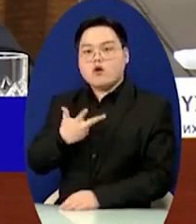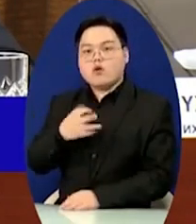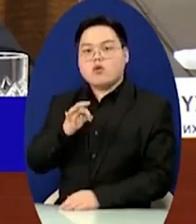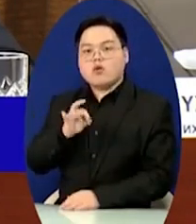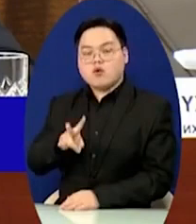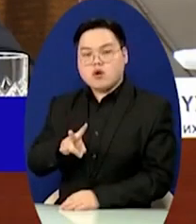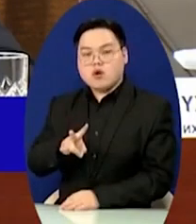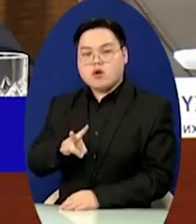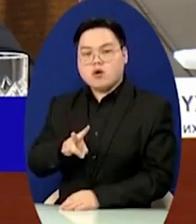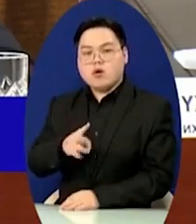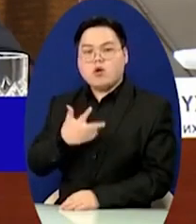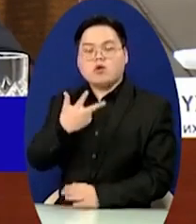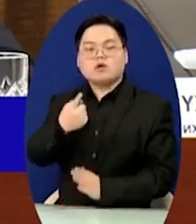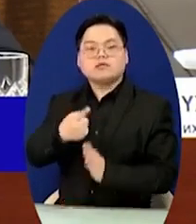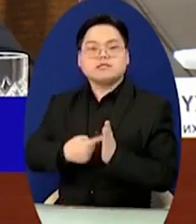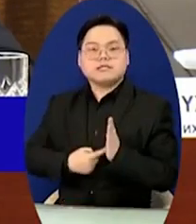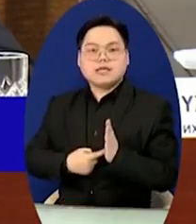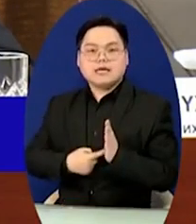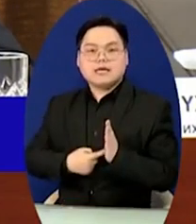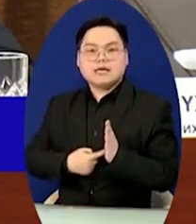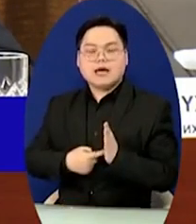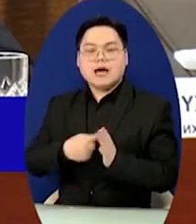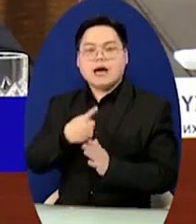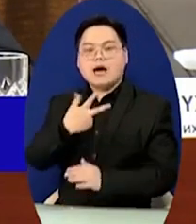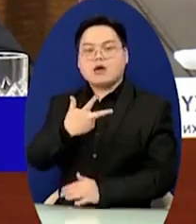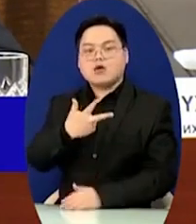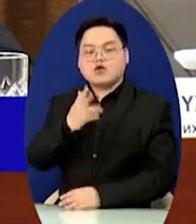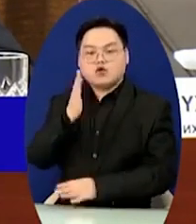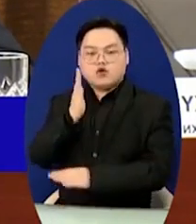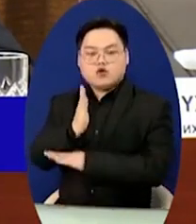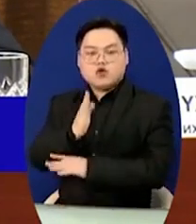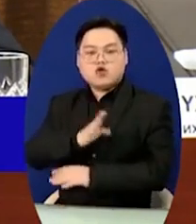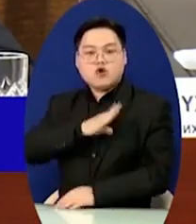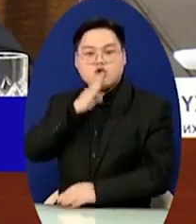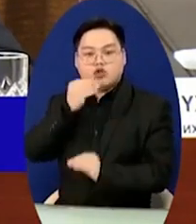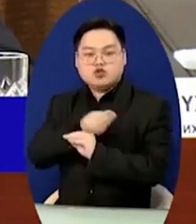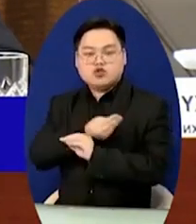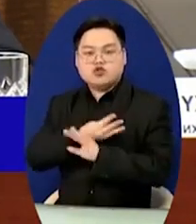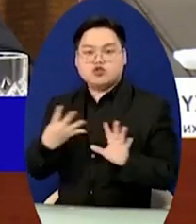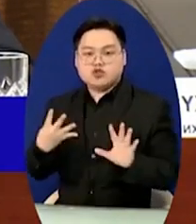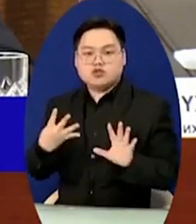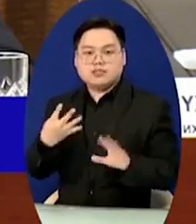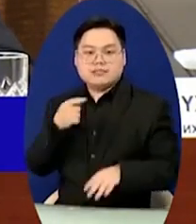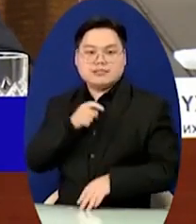оны 3 сарын 13-ны өдрийн 9 цагт